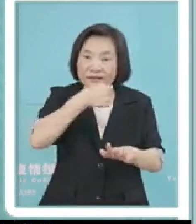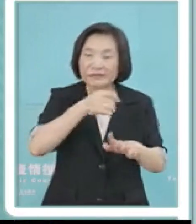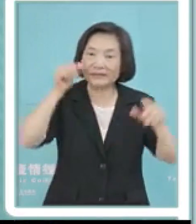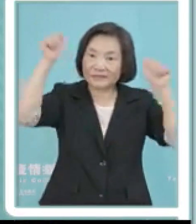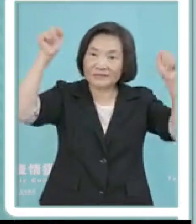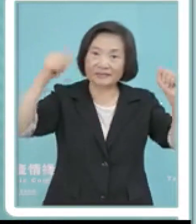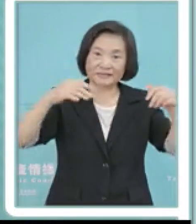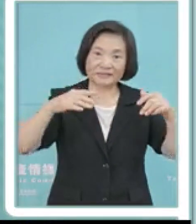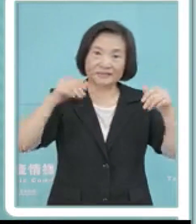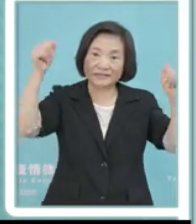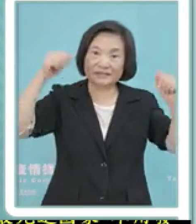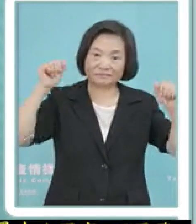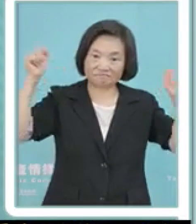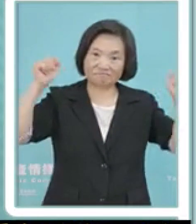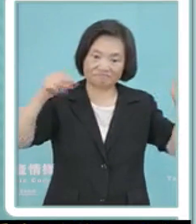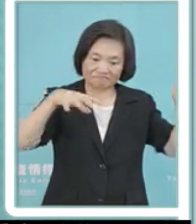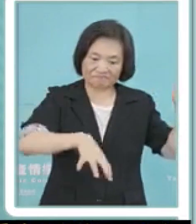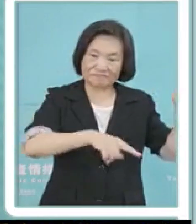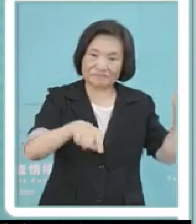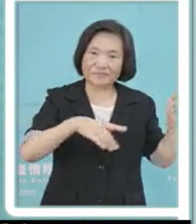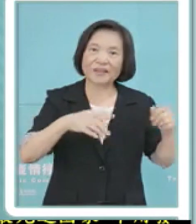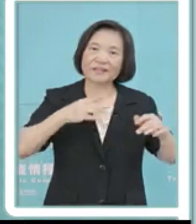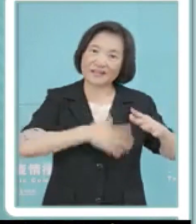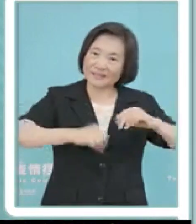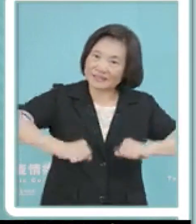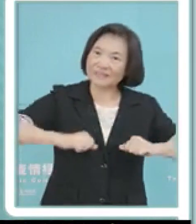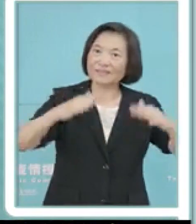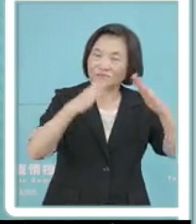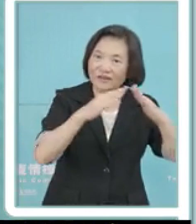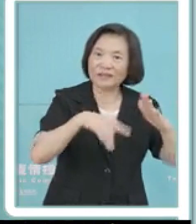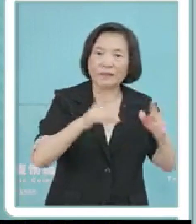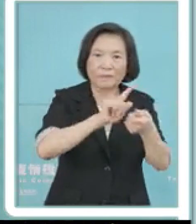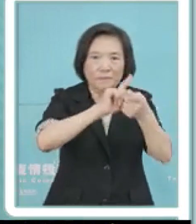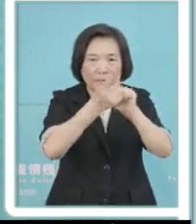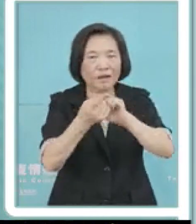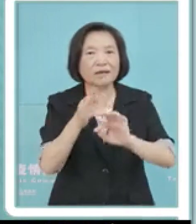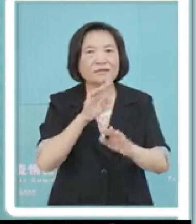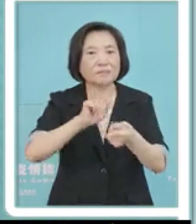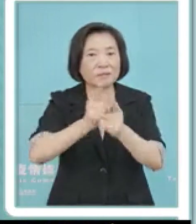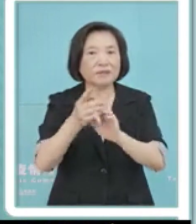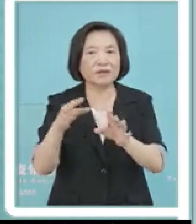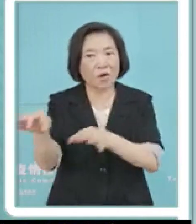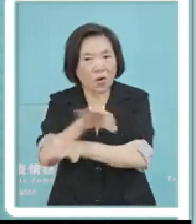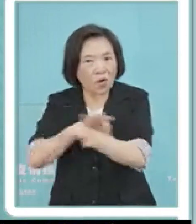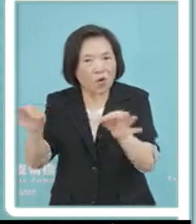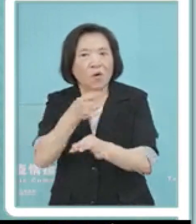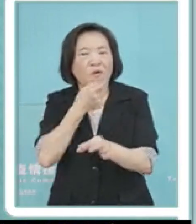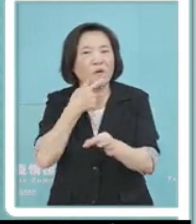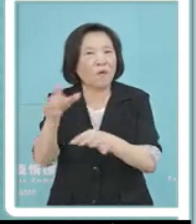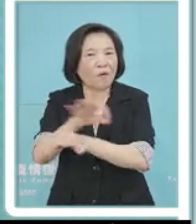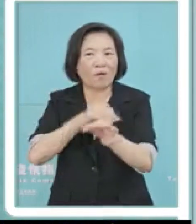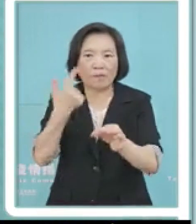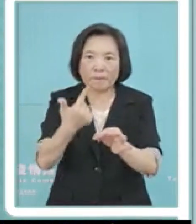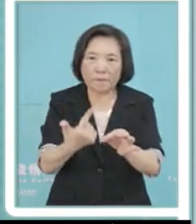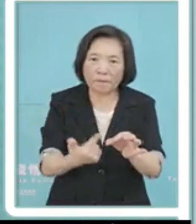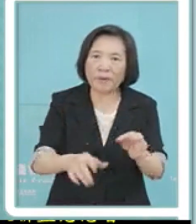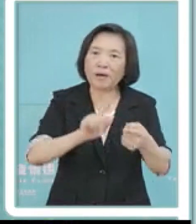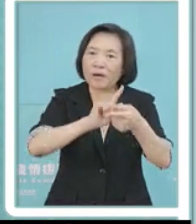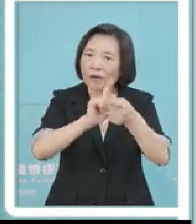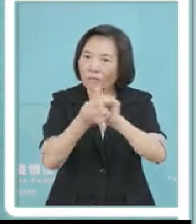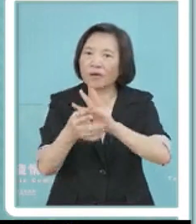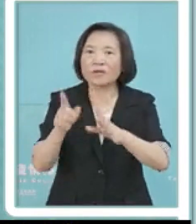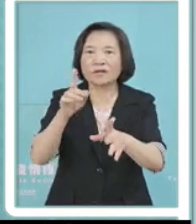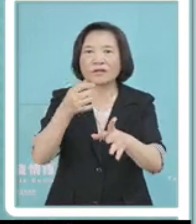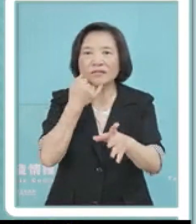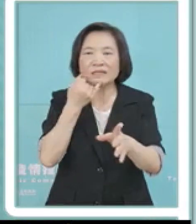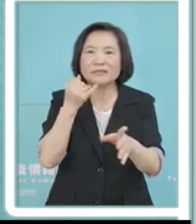这种就是运动产业，你知道哈，运动要还是要变成产业，它才本身才能够形成一种自动这种循环的这